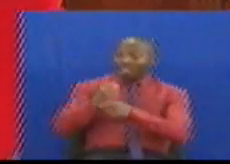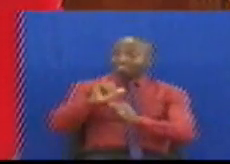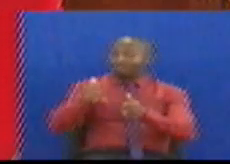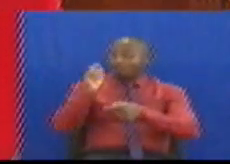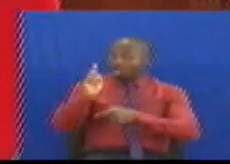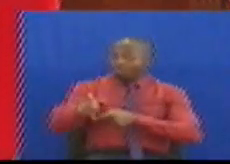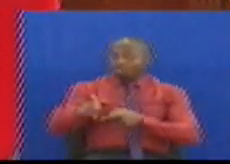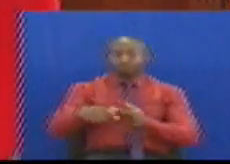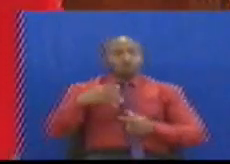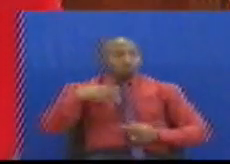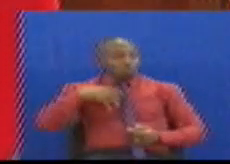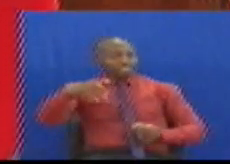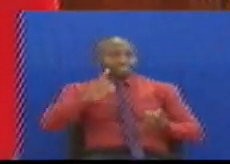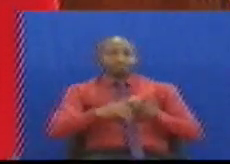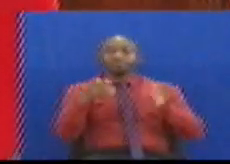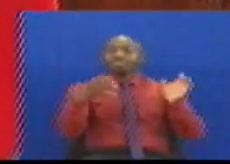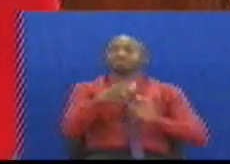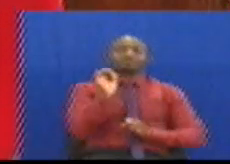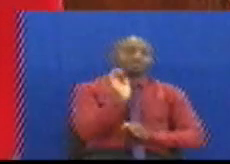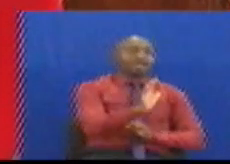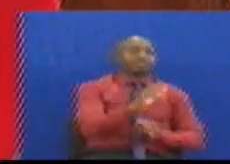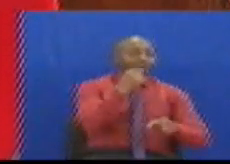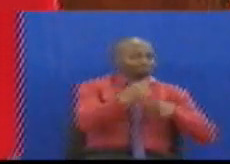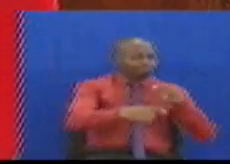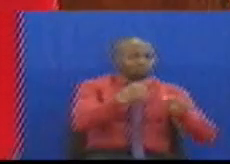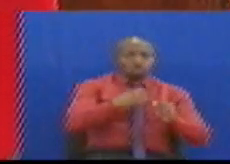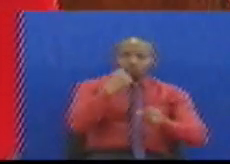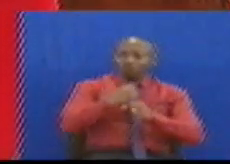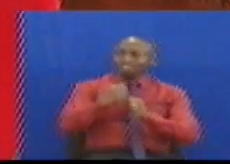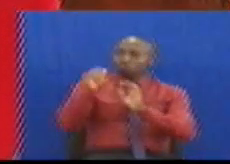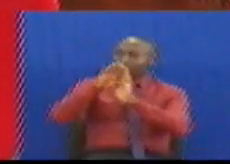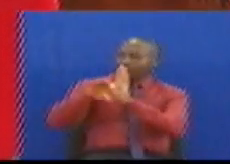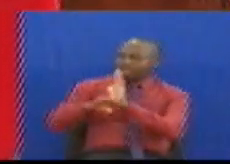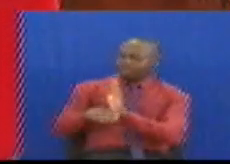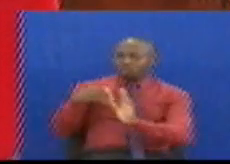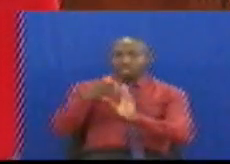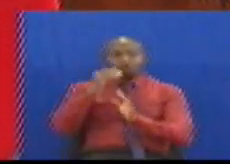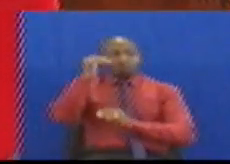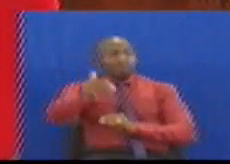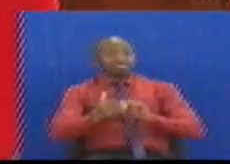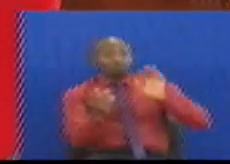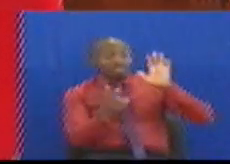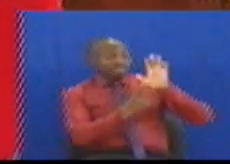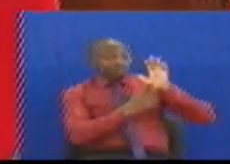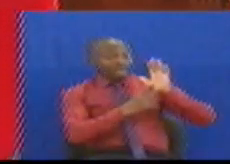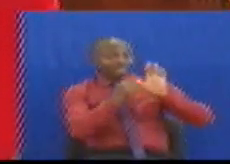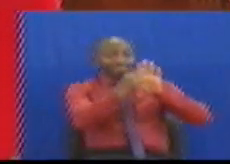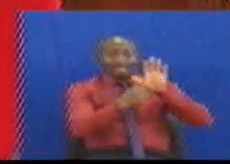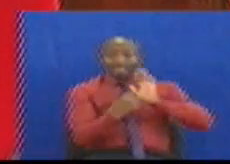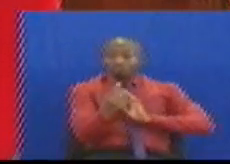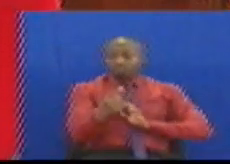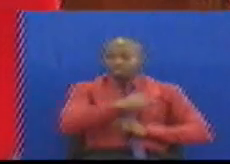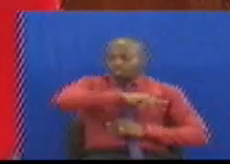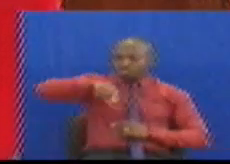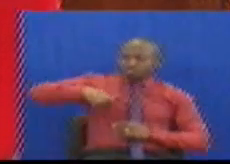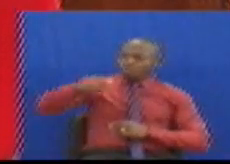kwa waziri na timu yake sasa kufanya ule utaratibu ili ikifika mwezi Julai tarehe 1 sisi watu wa